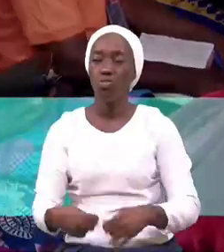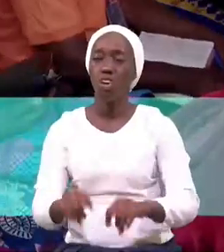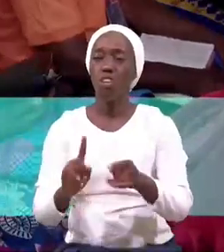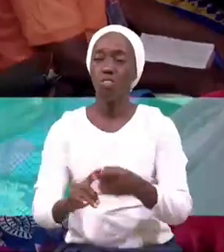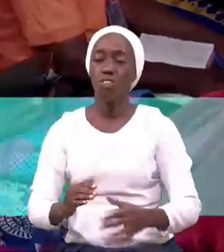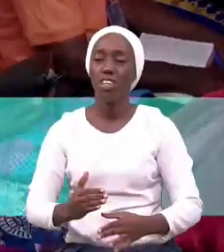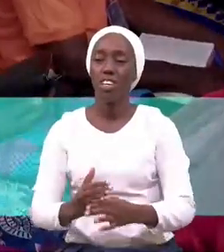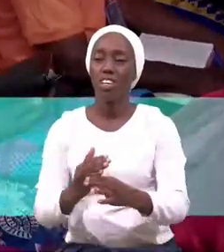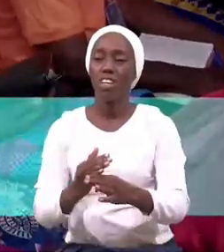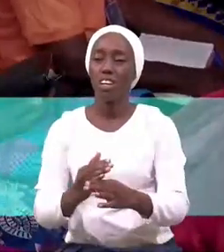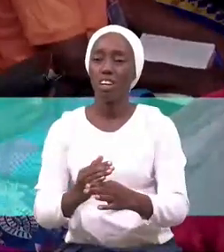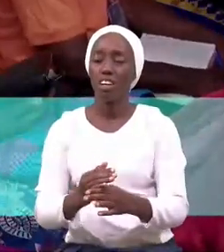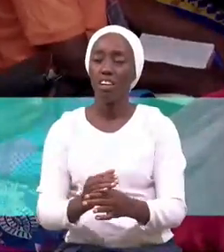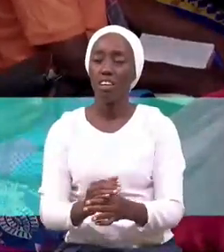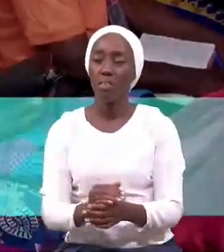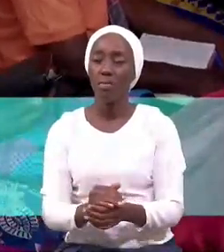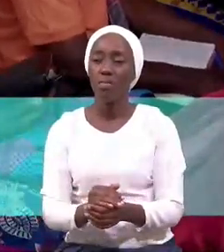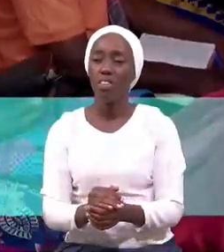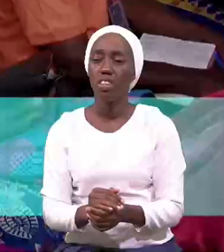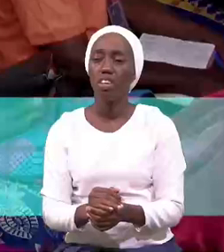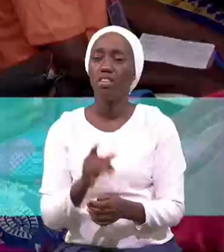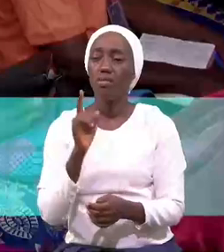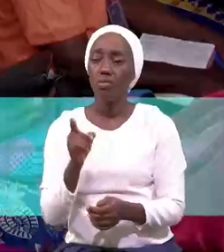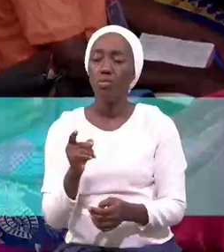avant qu'il ne vienne, toi tu cours et tu l'empêches.